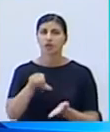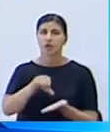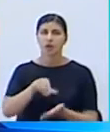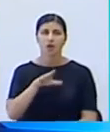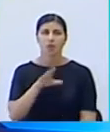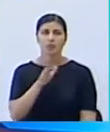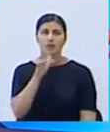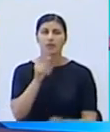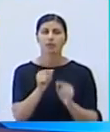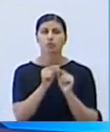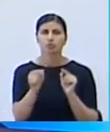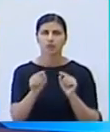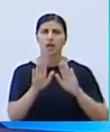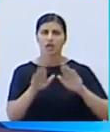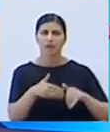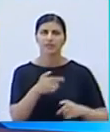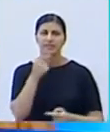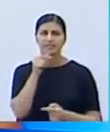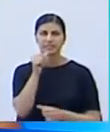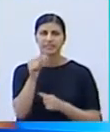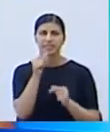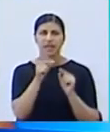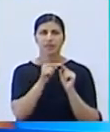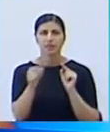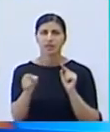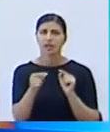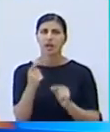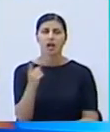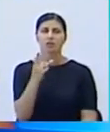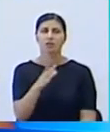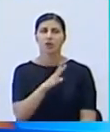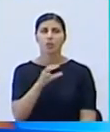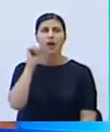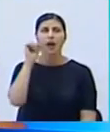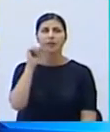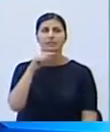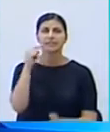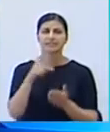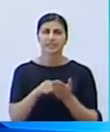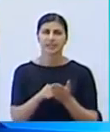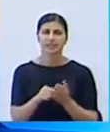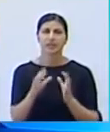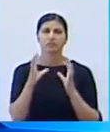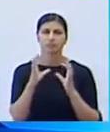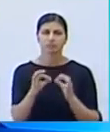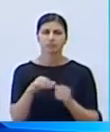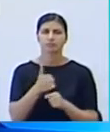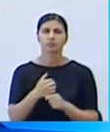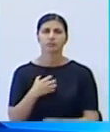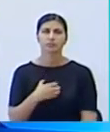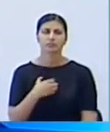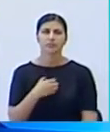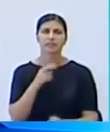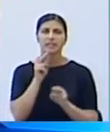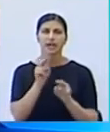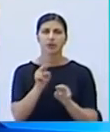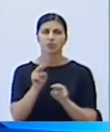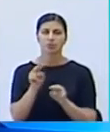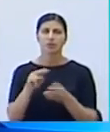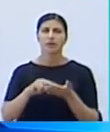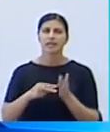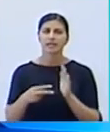პერიოდიდან გავიდა გარკვეული წლები, ერთხელ არ გახსენულა თუნდაც აფხაზეთის საკითხი კონცეპტუალურ დონეზე, დარეგულირება,